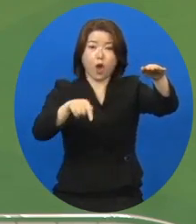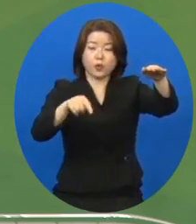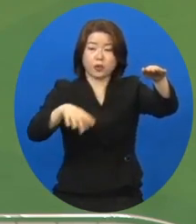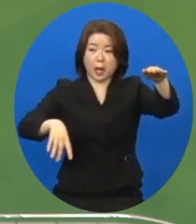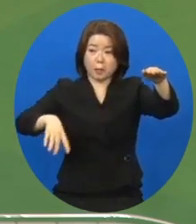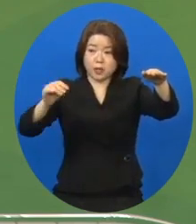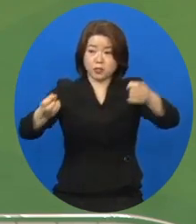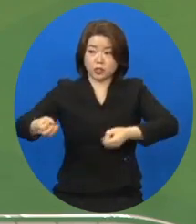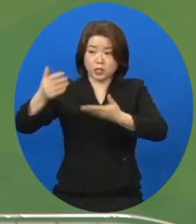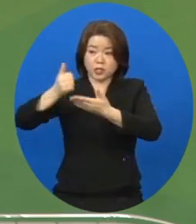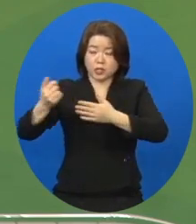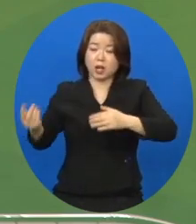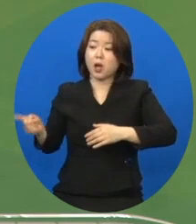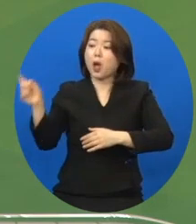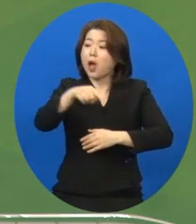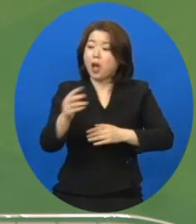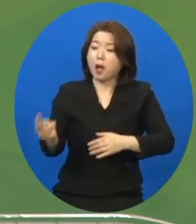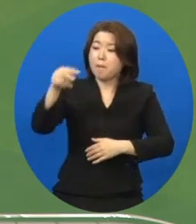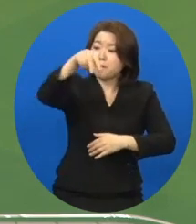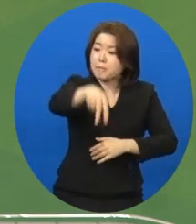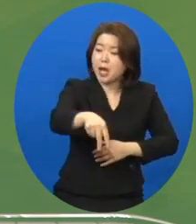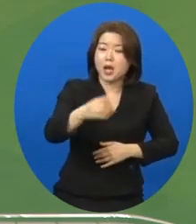내디디라는 거예요.